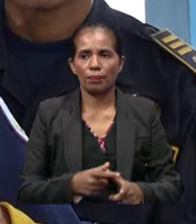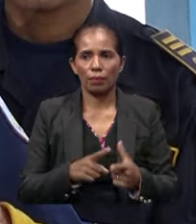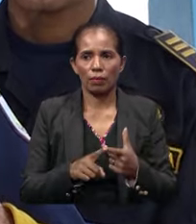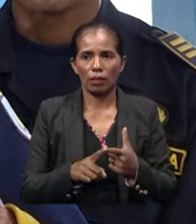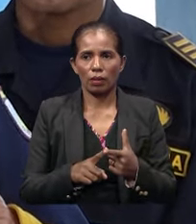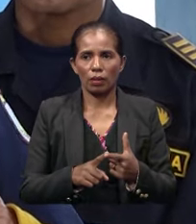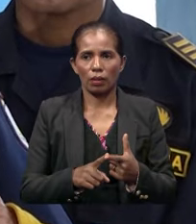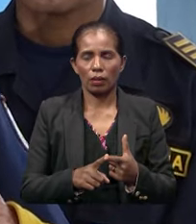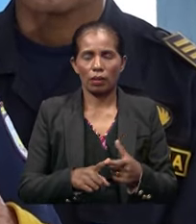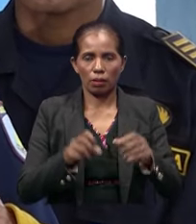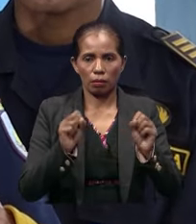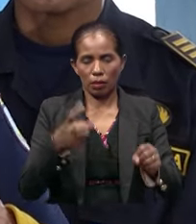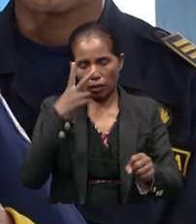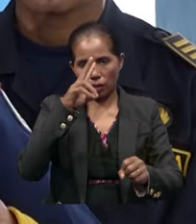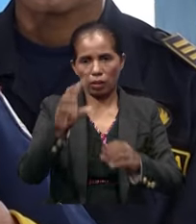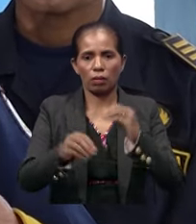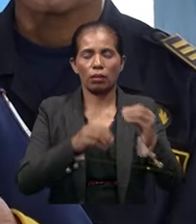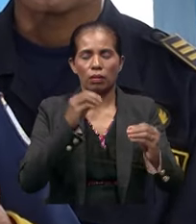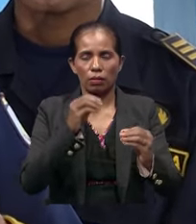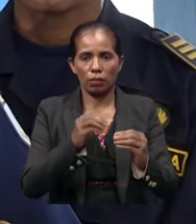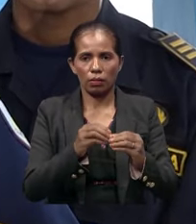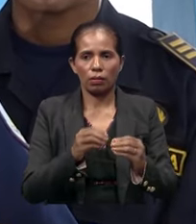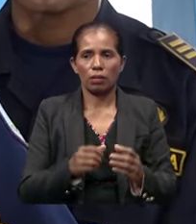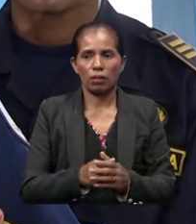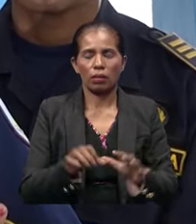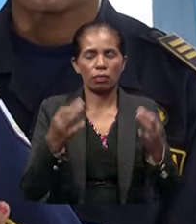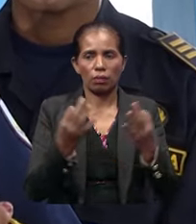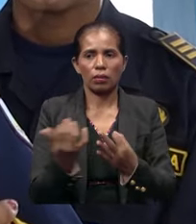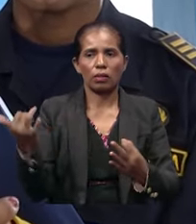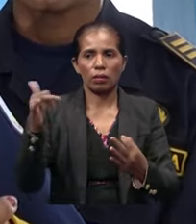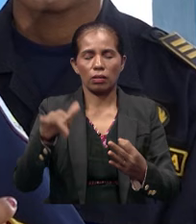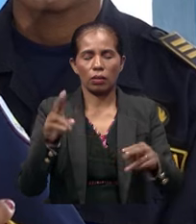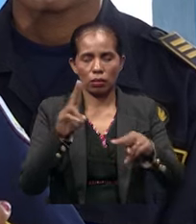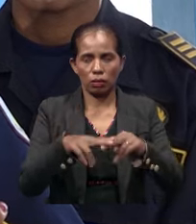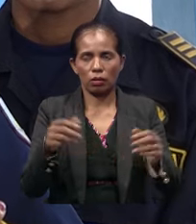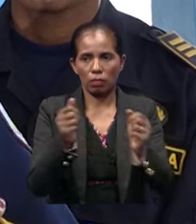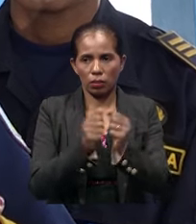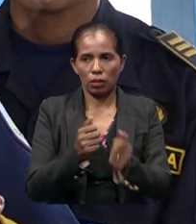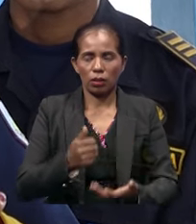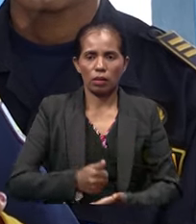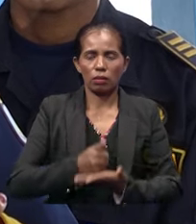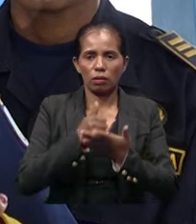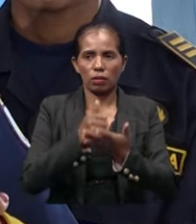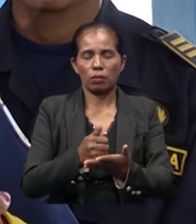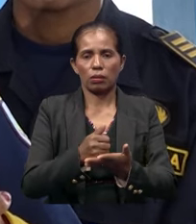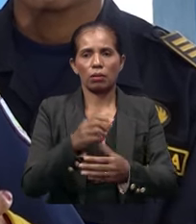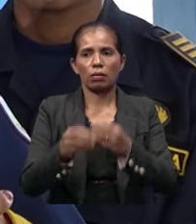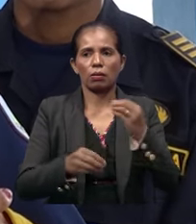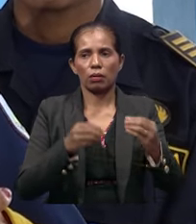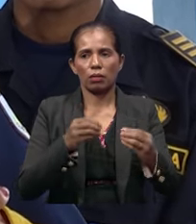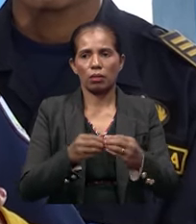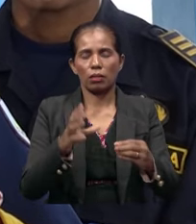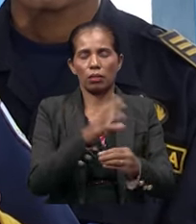i mos bele hare kona ba familia sere me maktura hamutu para tu hare atende kona ba accidente